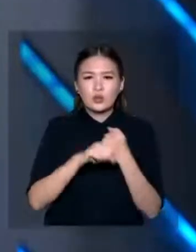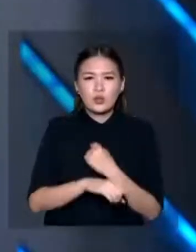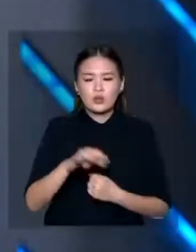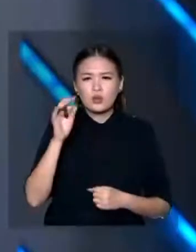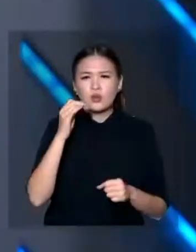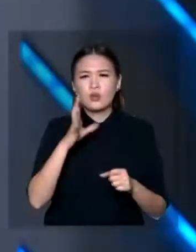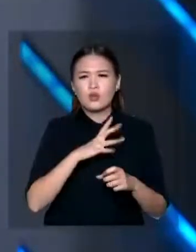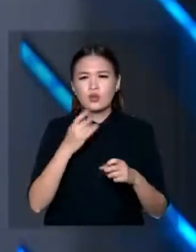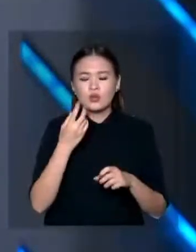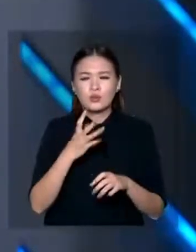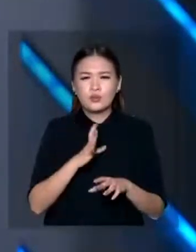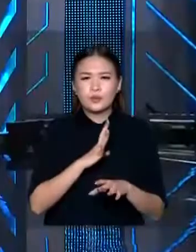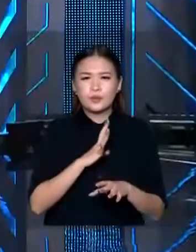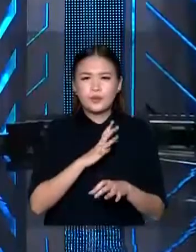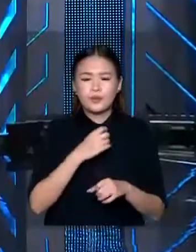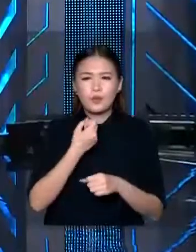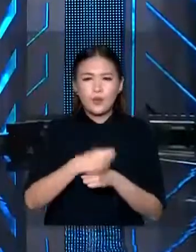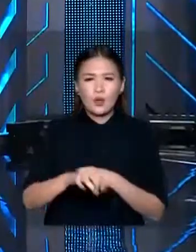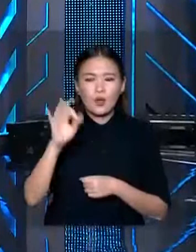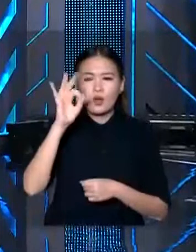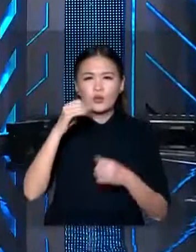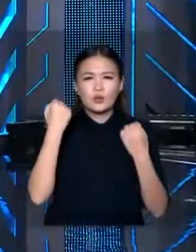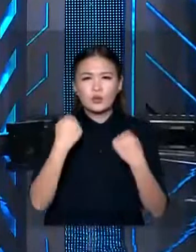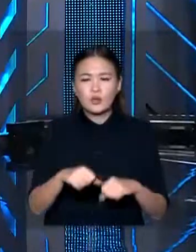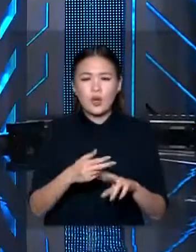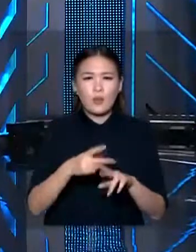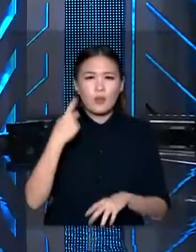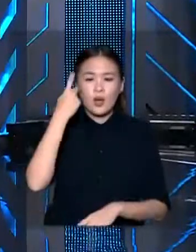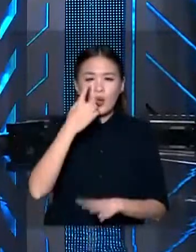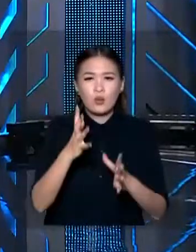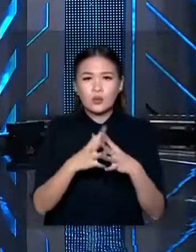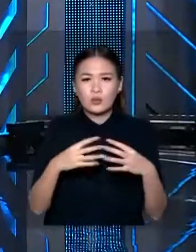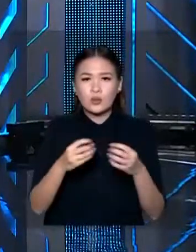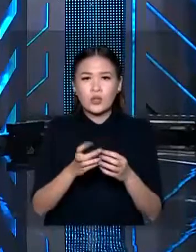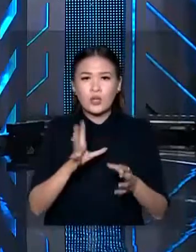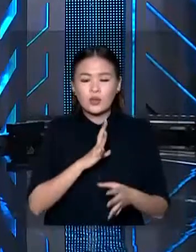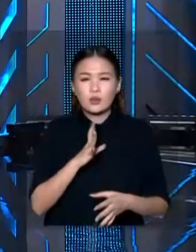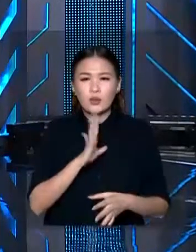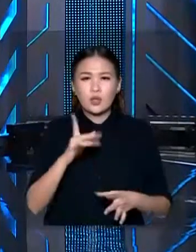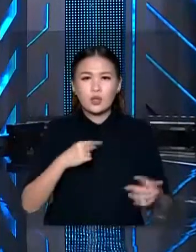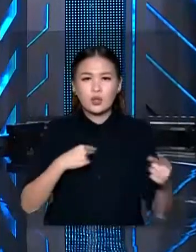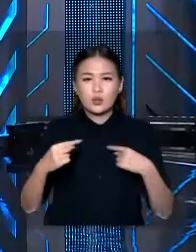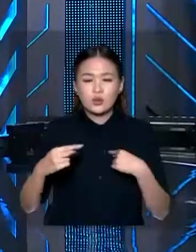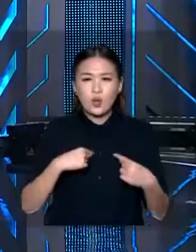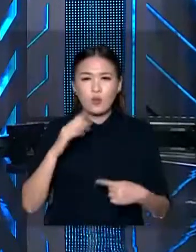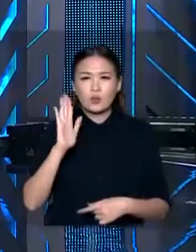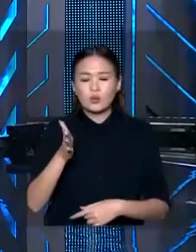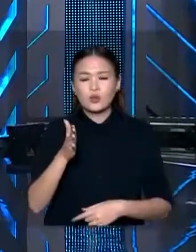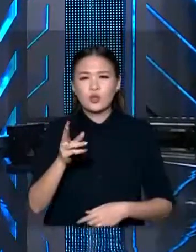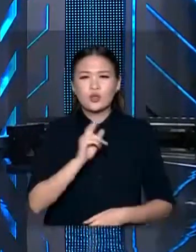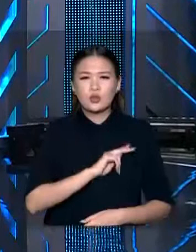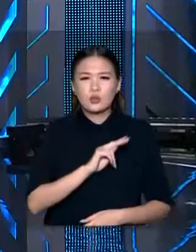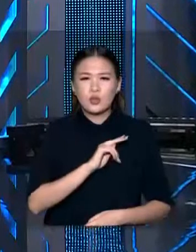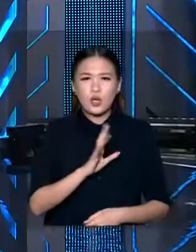қатысты жаза күшейтіледі. Тіпті мас күйінде отбасының мазасын алғандарды қоғамдық жұмыс